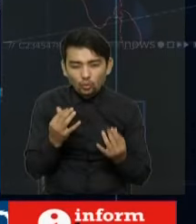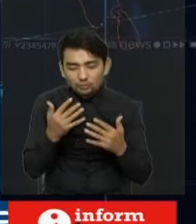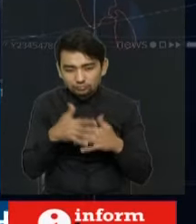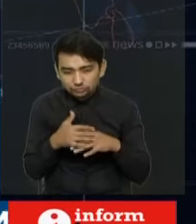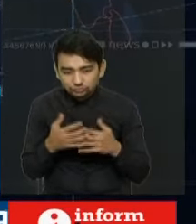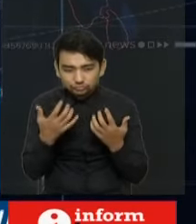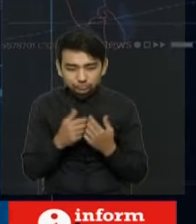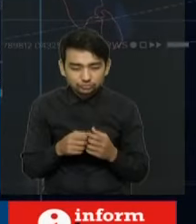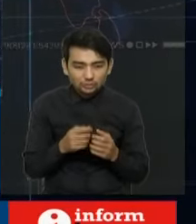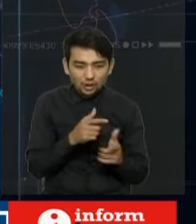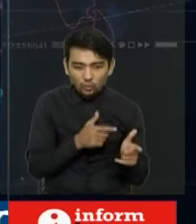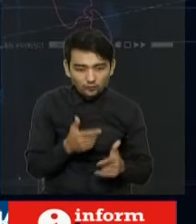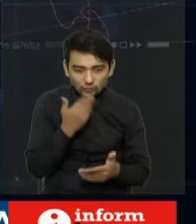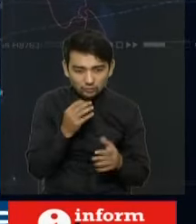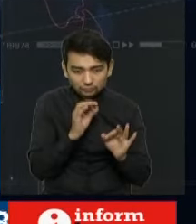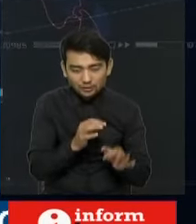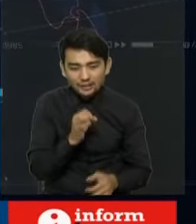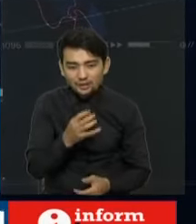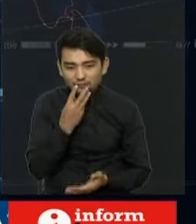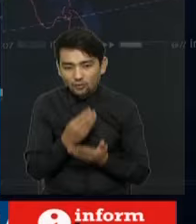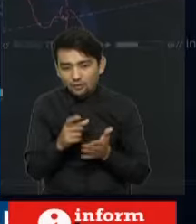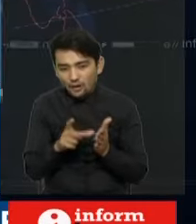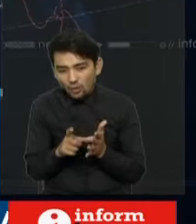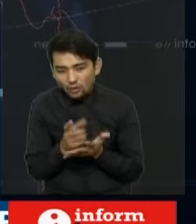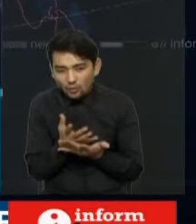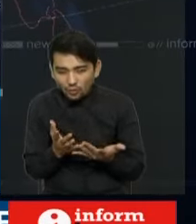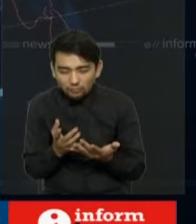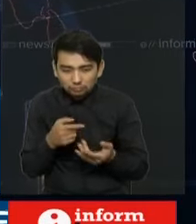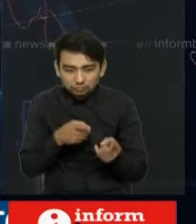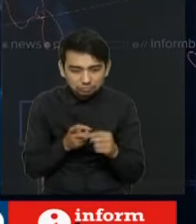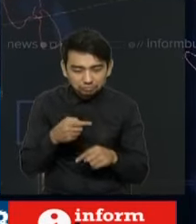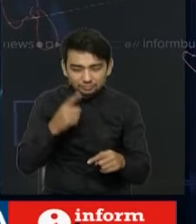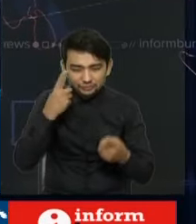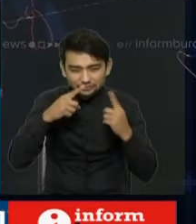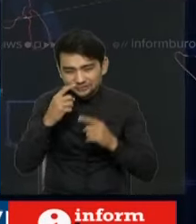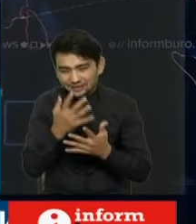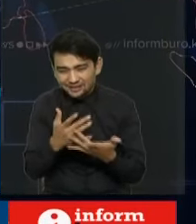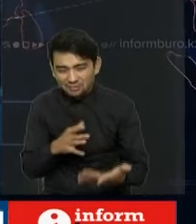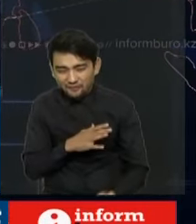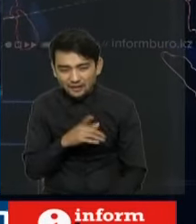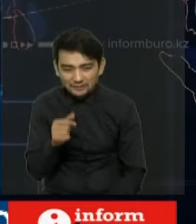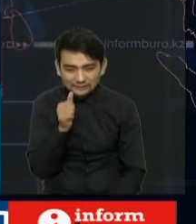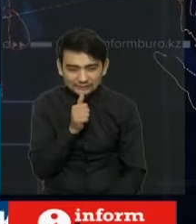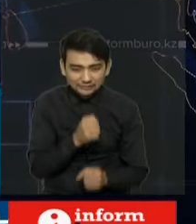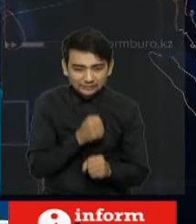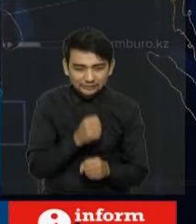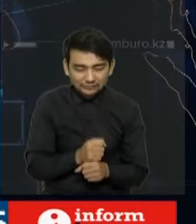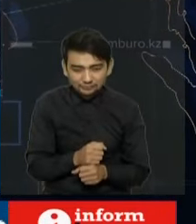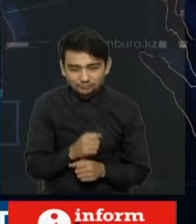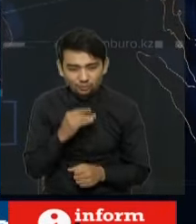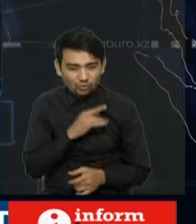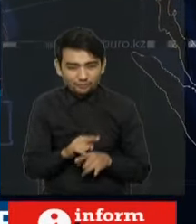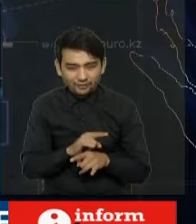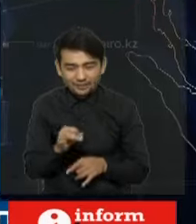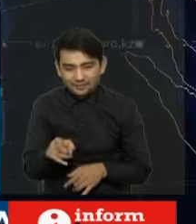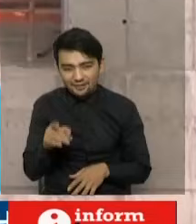готовы показывать свои налоговые какие-то движения. Соответственно, они